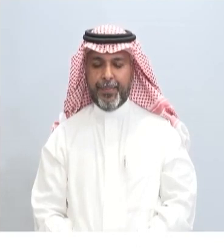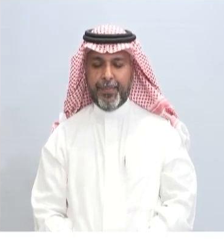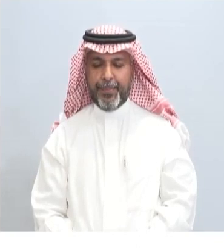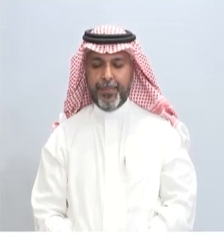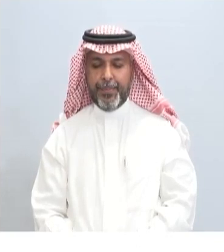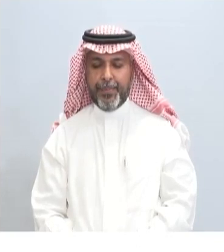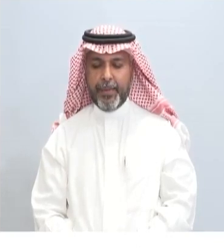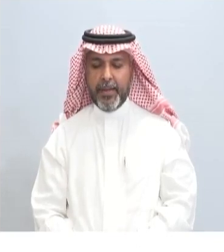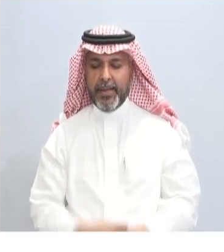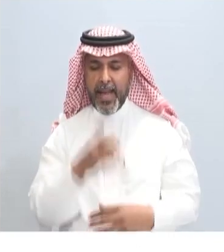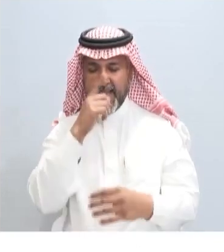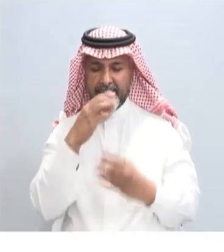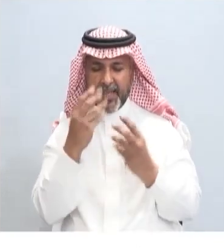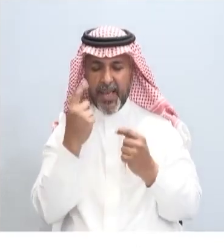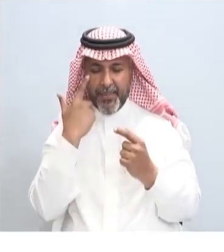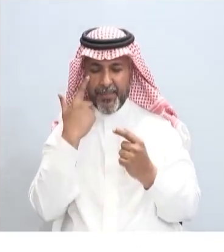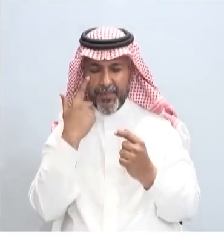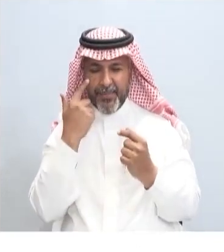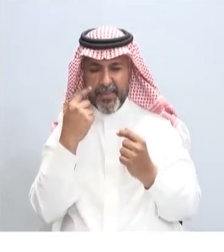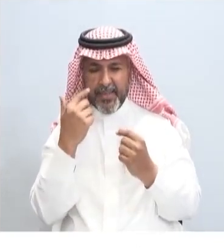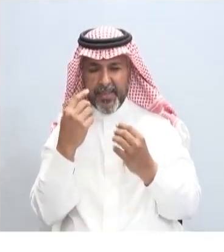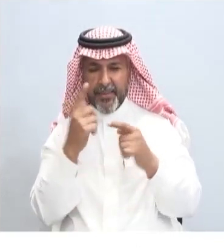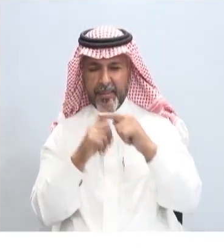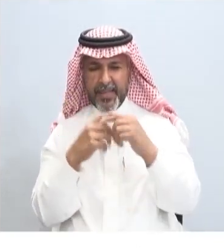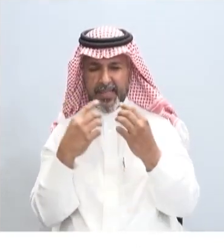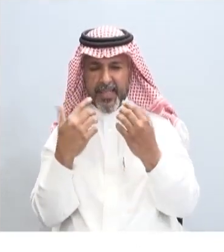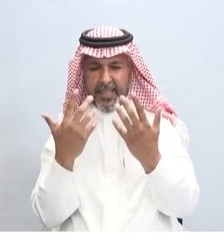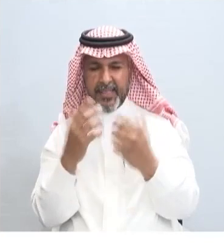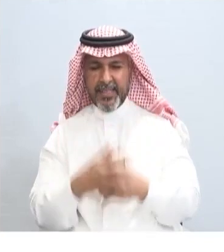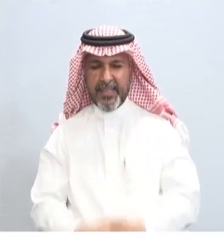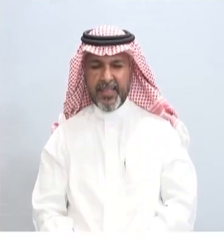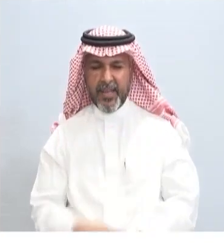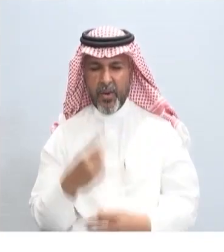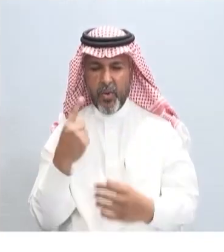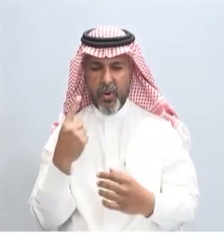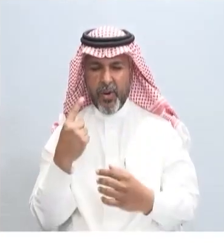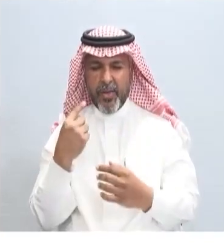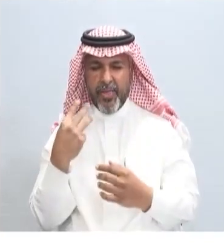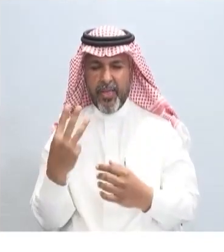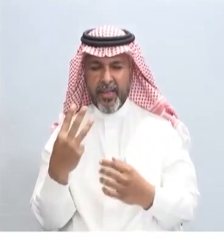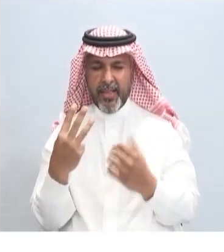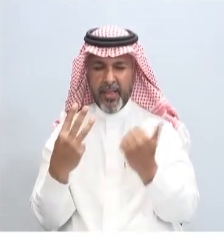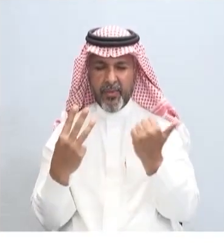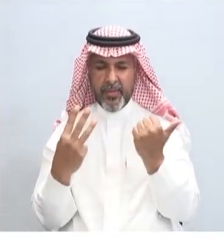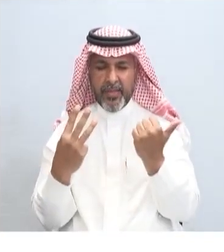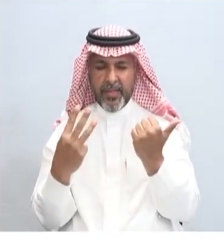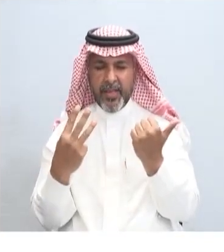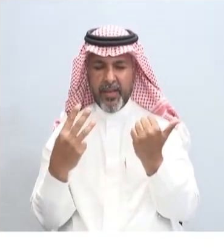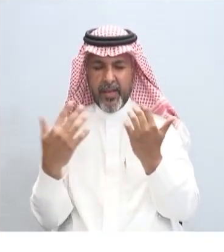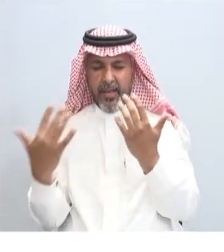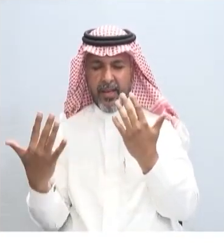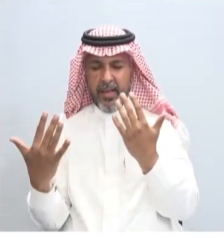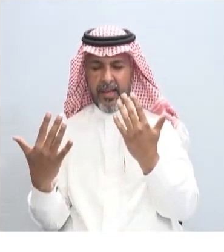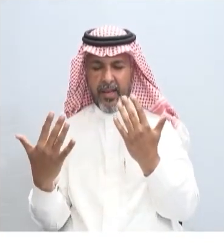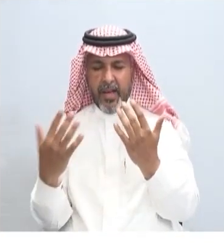مجموعها تسعه اي العناصر اللي يكون مجموعها تسعه طبعا بتقول اما يكون مثلا 3 وست او